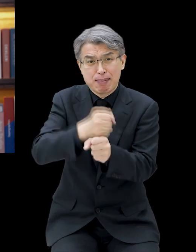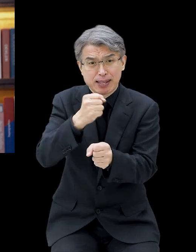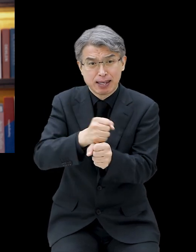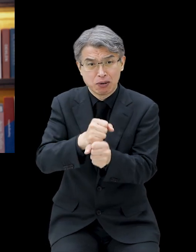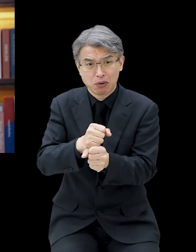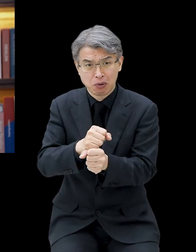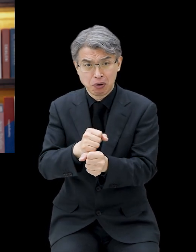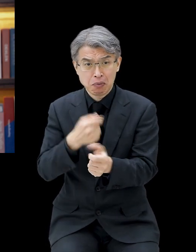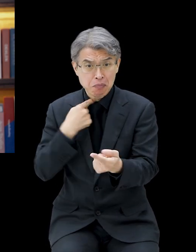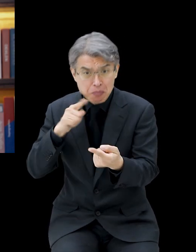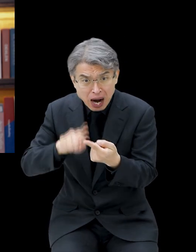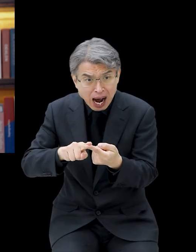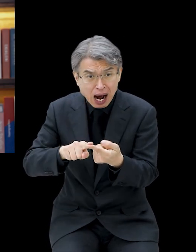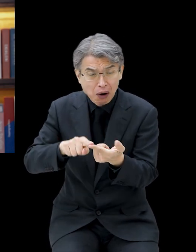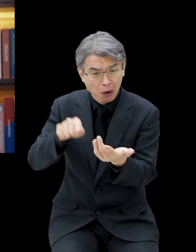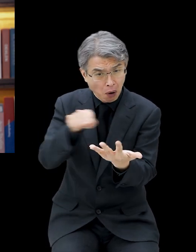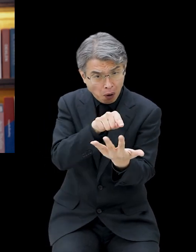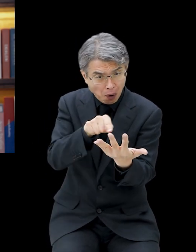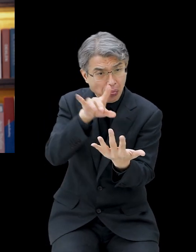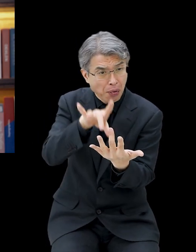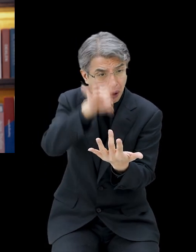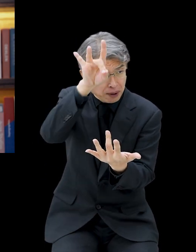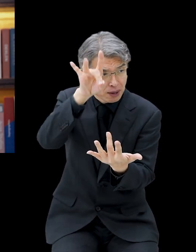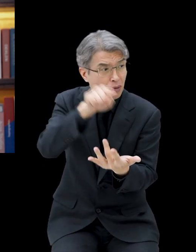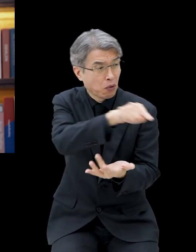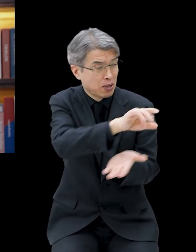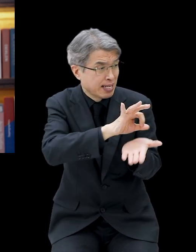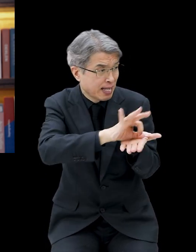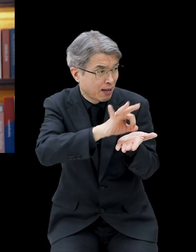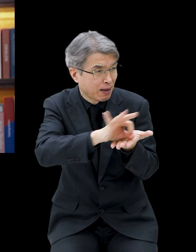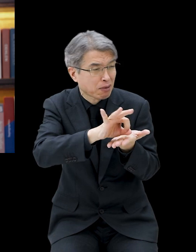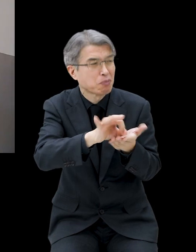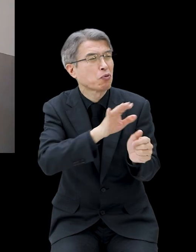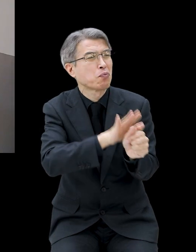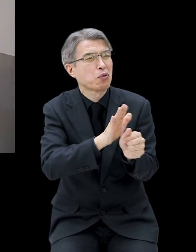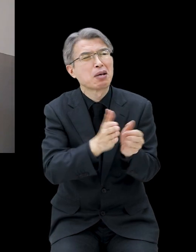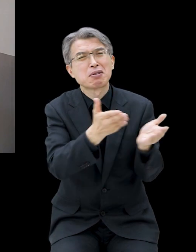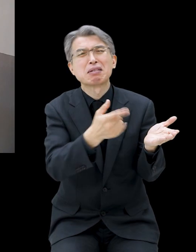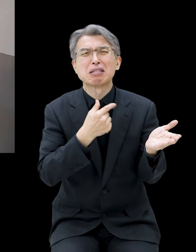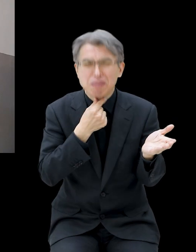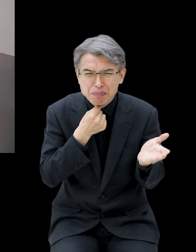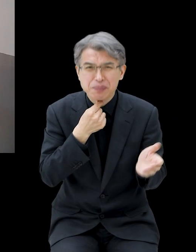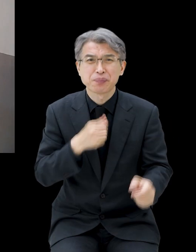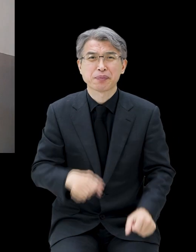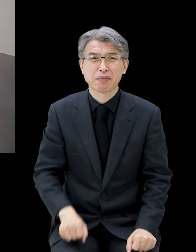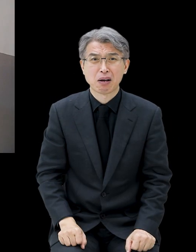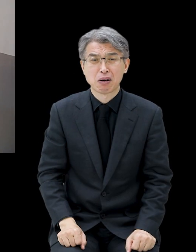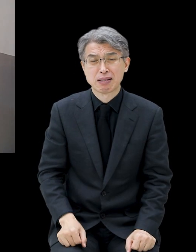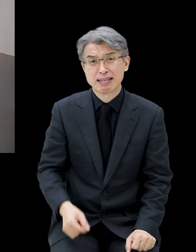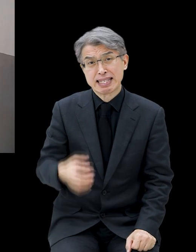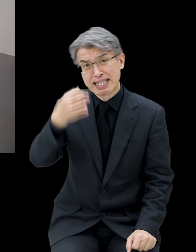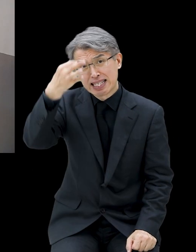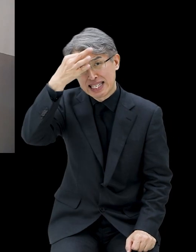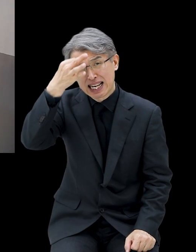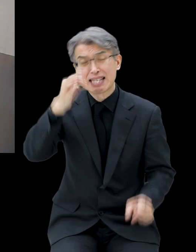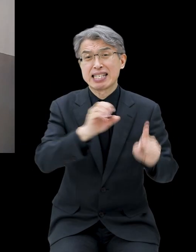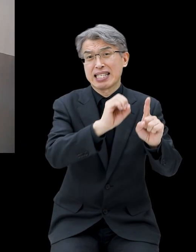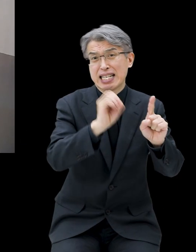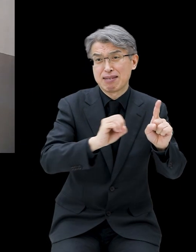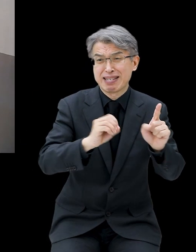점자를 마음대로 사용할 수 있게끔 하고 싶습니다. 네, 보통 재능은 1%고